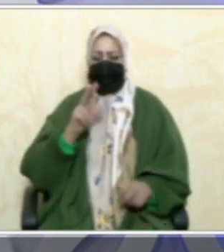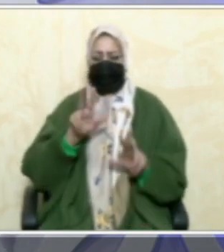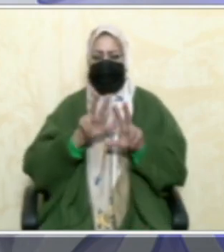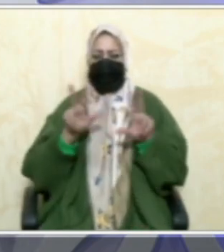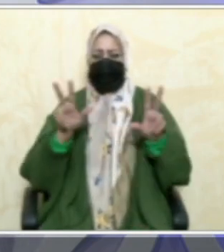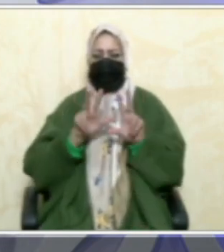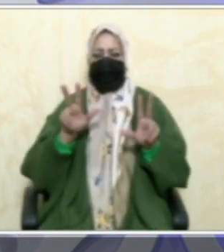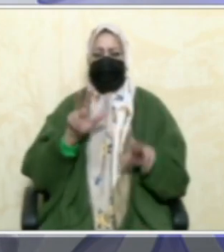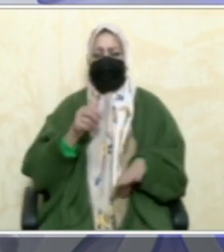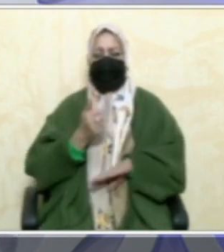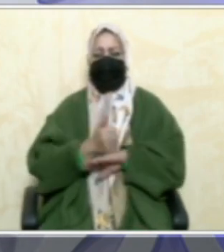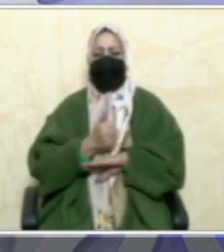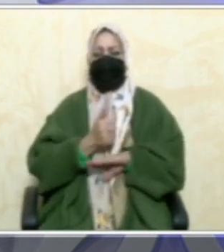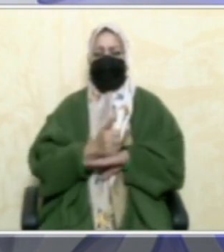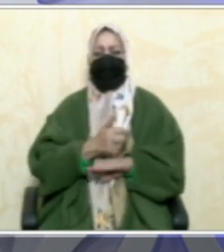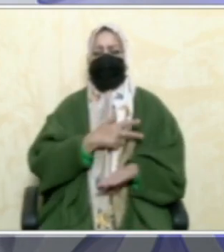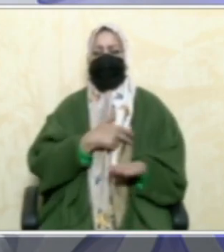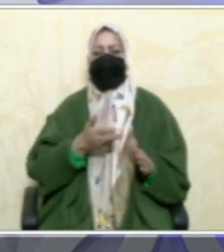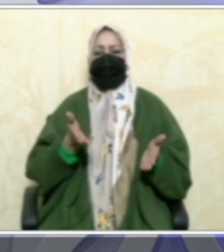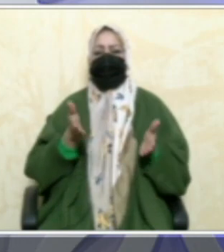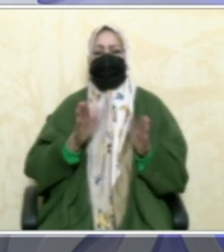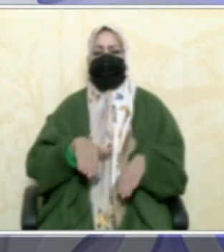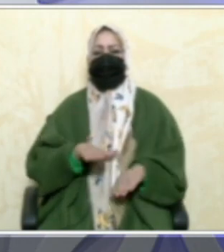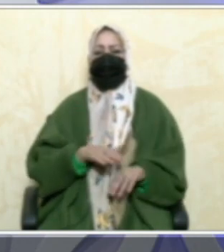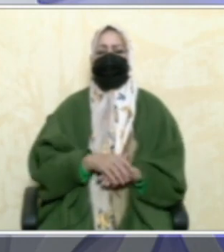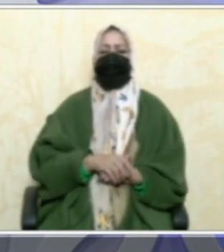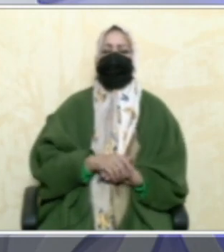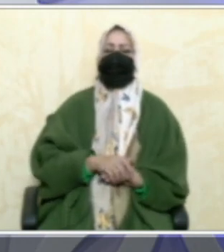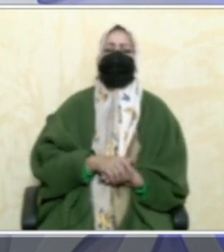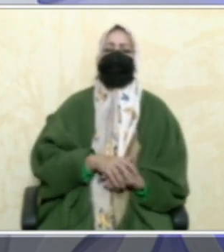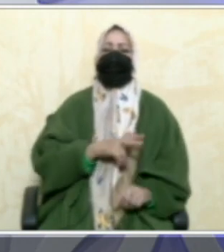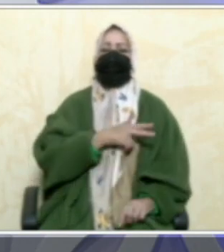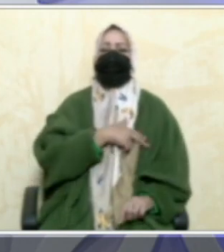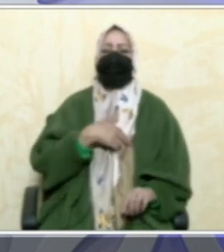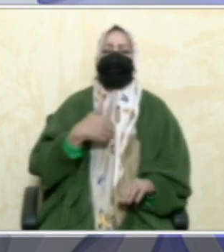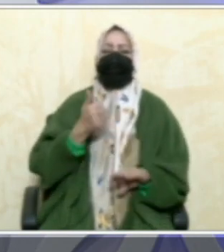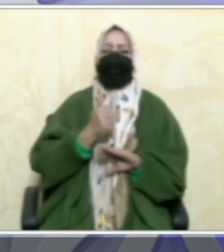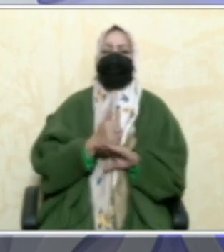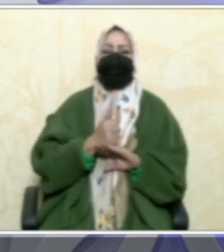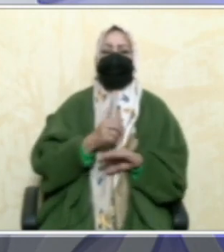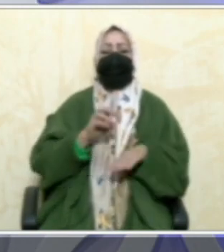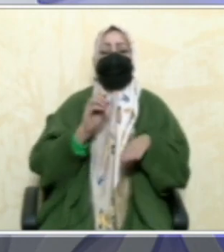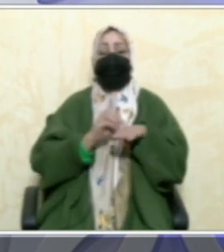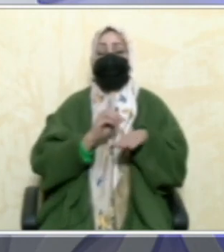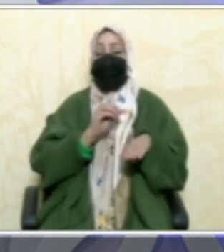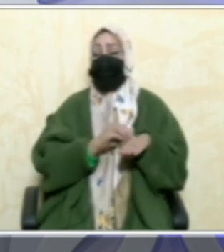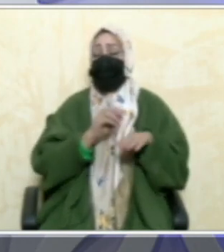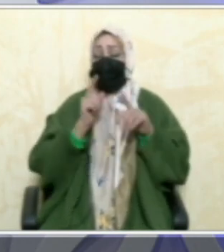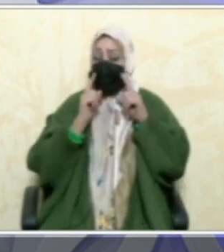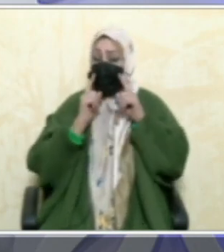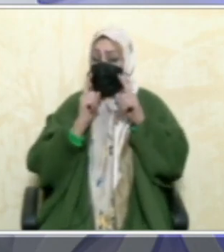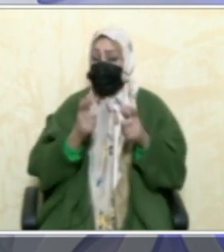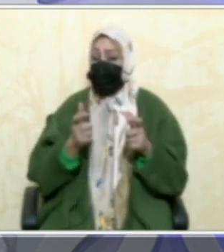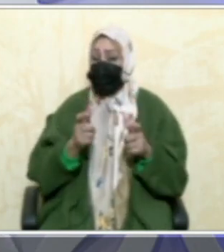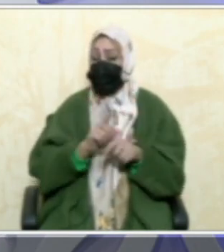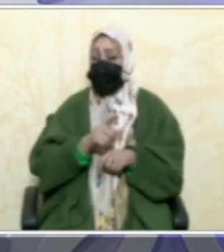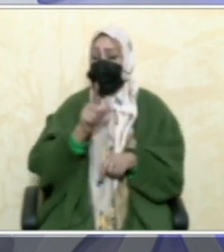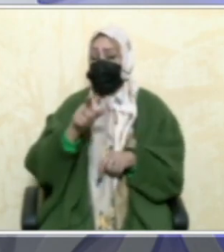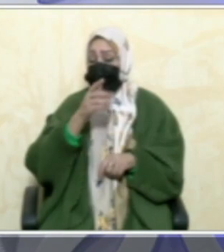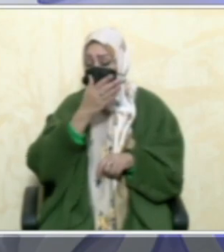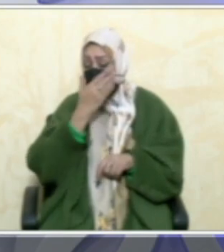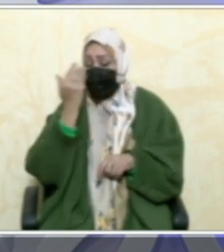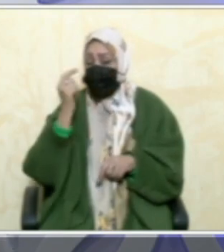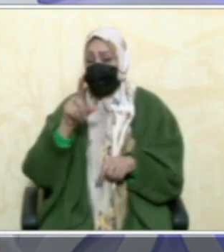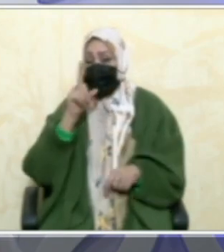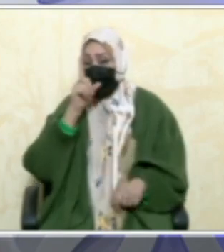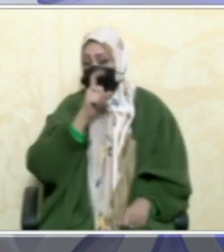الرئاسي ورئيس الحكومة، أنتم في امتحان صعب الآن، إما أن تثبتوا أنكم